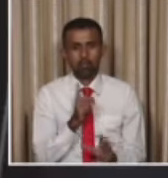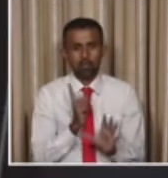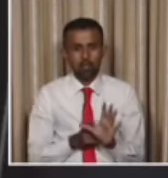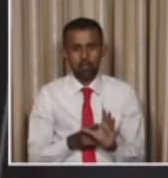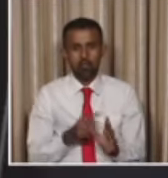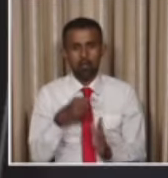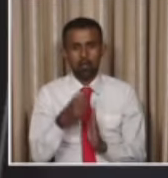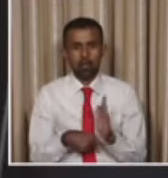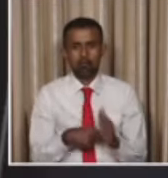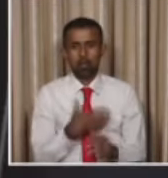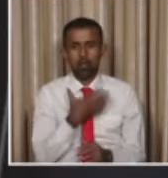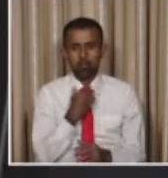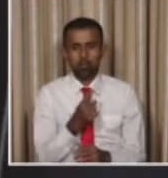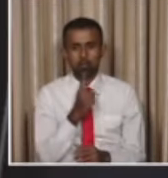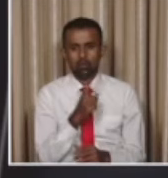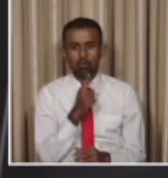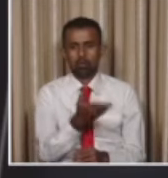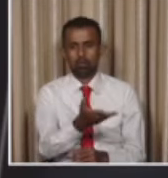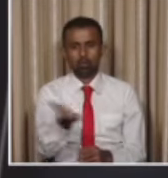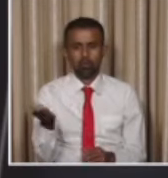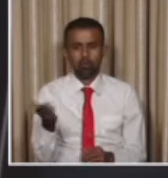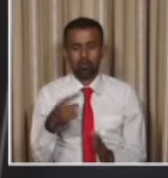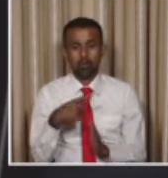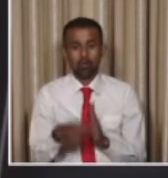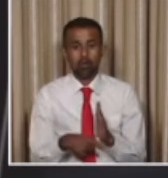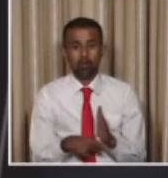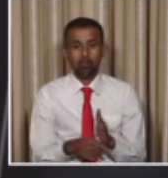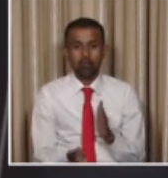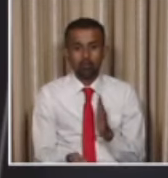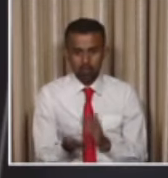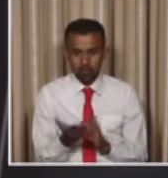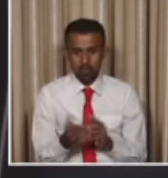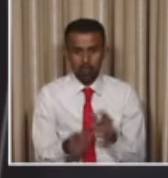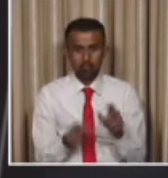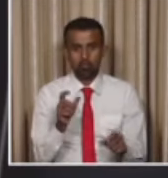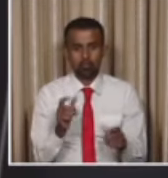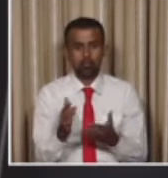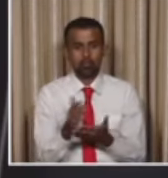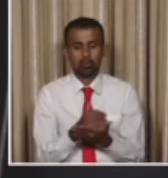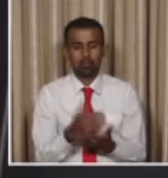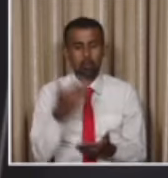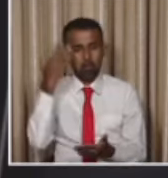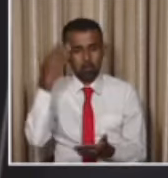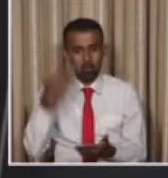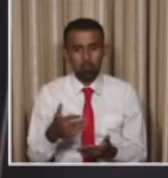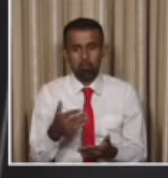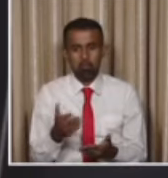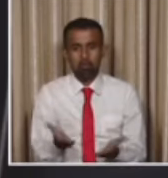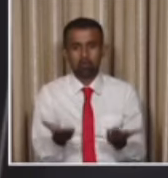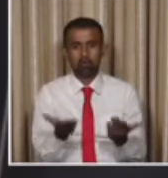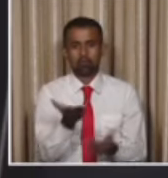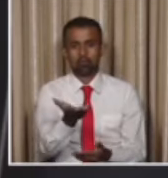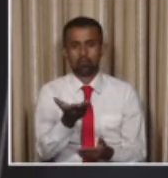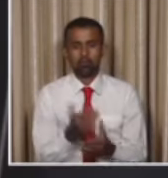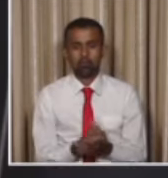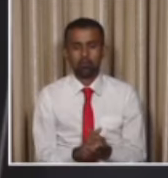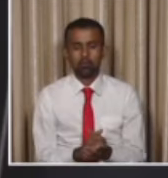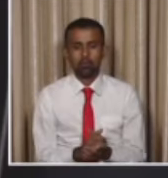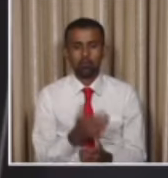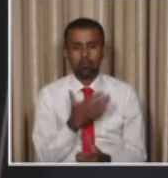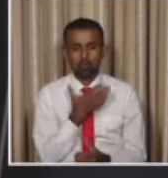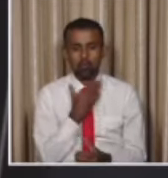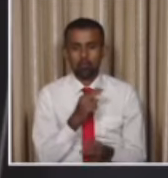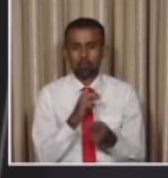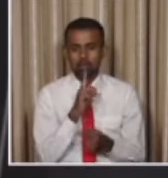රටට පට්ටපල් බොරු කියන්නේ. රට ගිනියරන් රටේ මිනිස්සු සම්පූර්ණයෙන් මැරෙන තත්ත්වයට ගේන්න හදන්නේ. නෑ ඔබතුමාගේ ප්‍රශ්න උදේහල